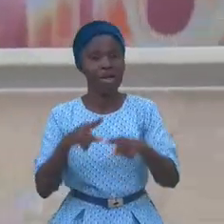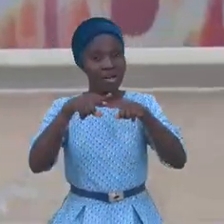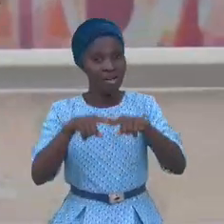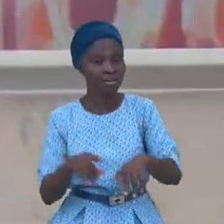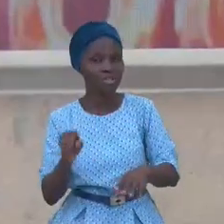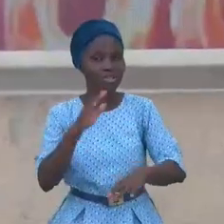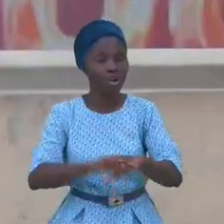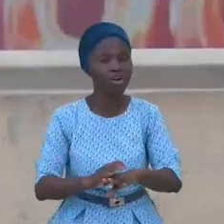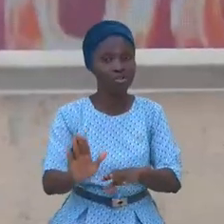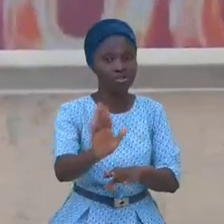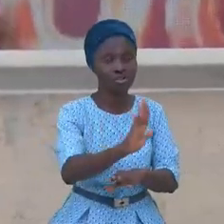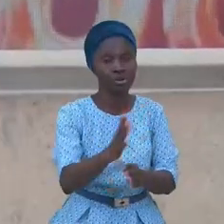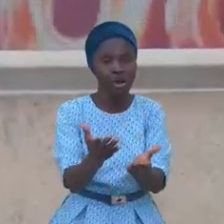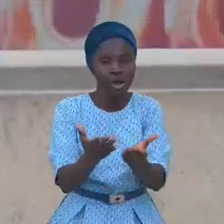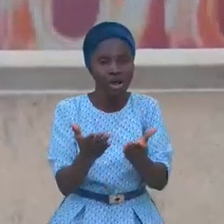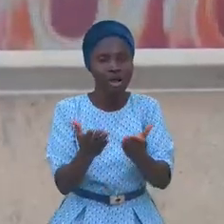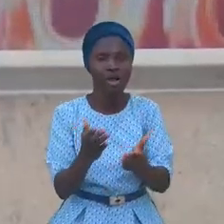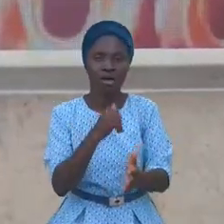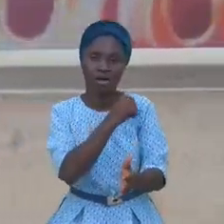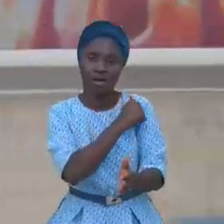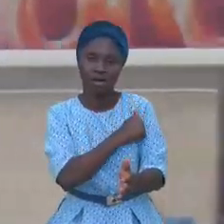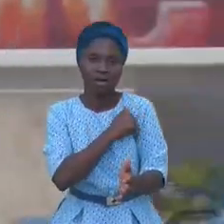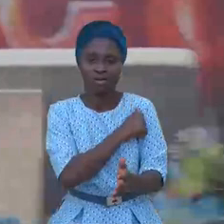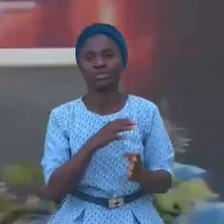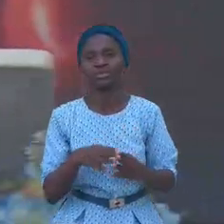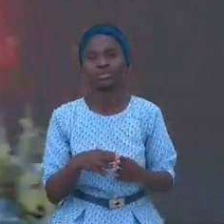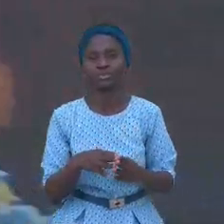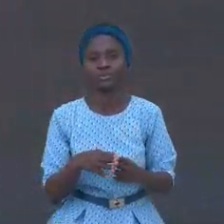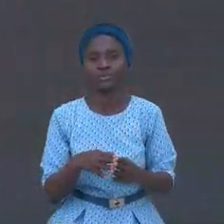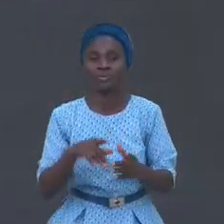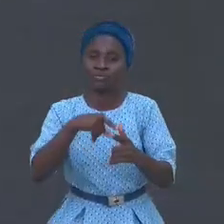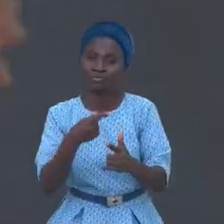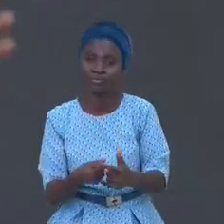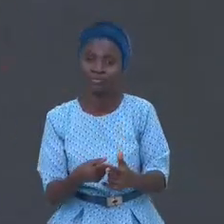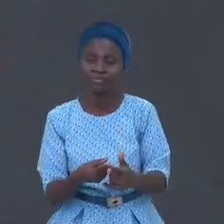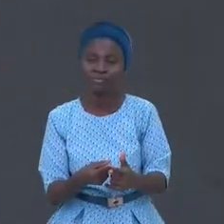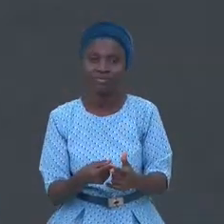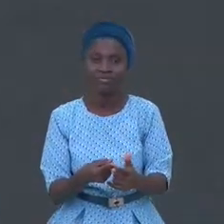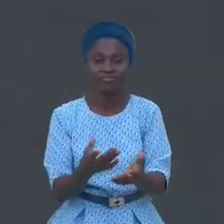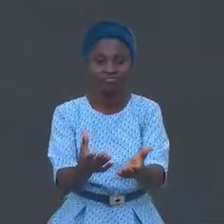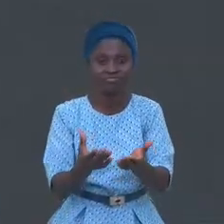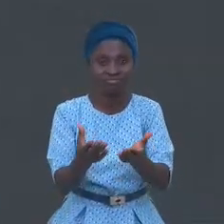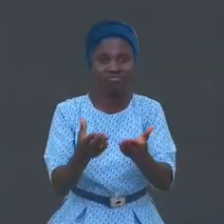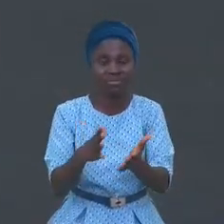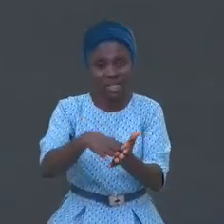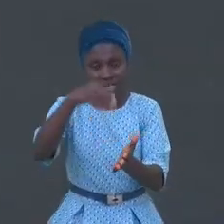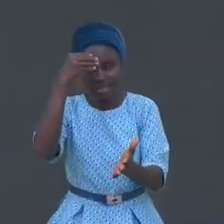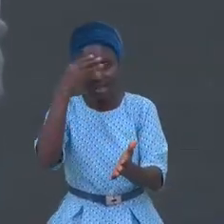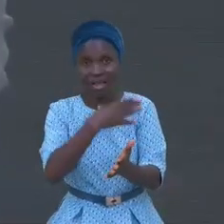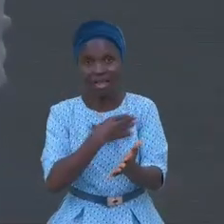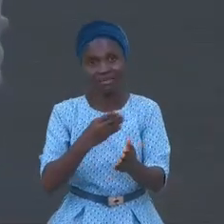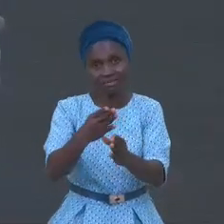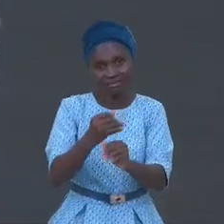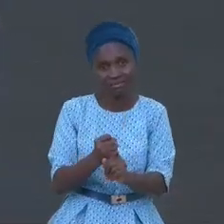Dépend de ton aspiration. Ensuite, aspire, apprends et